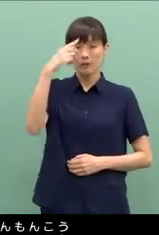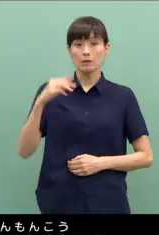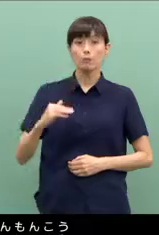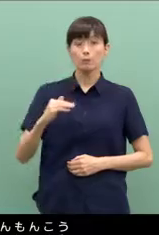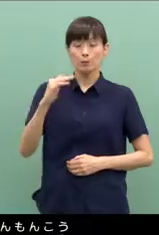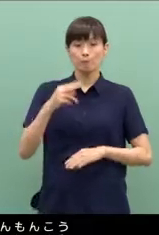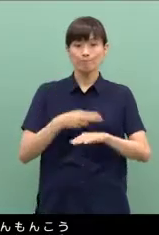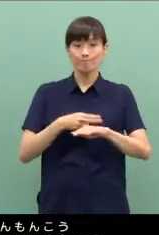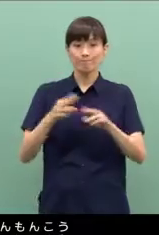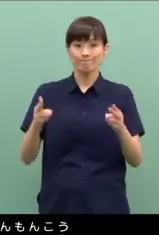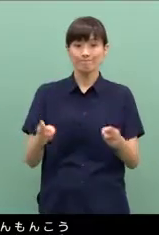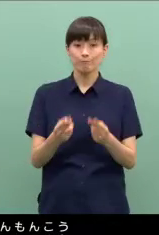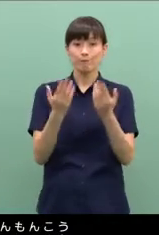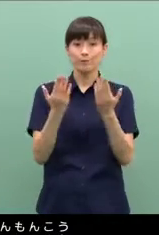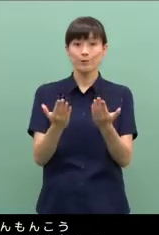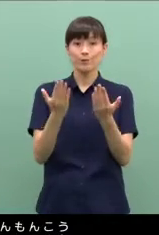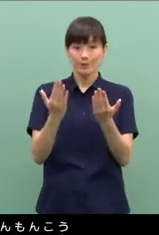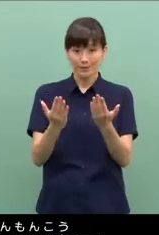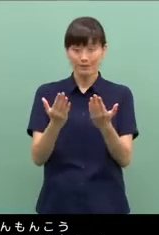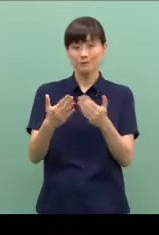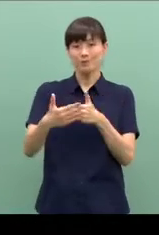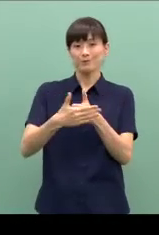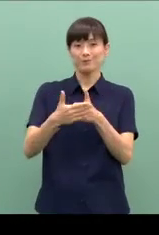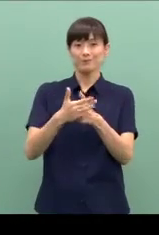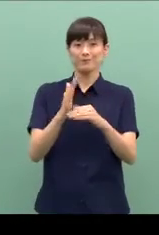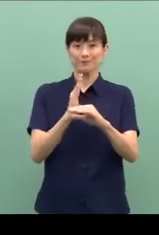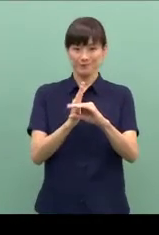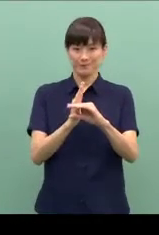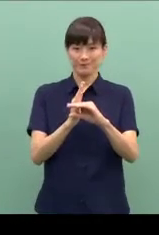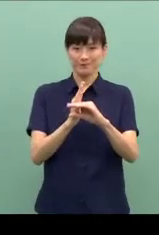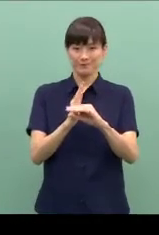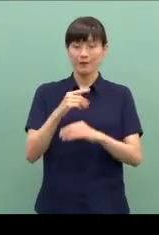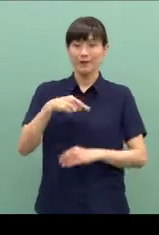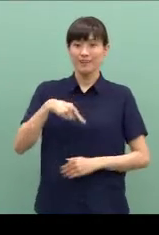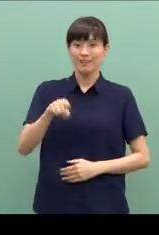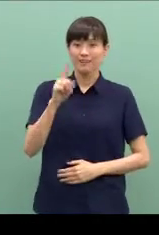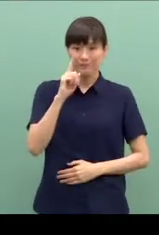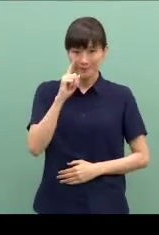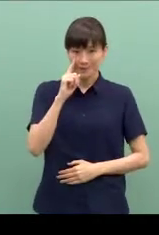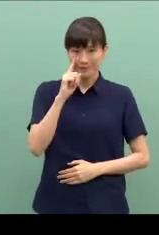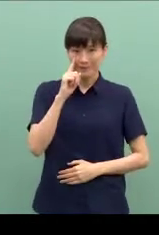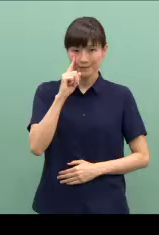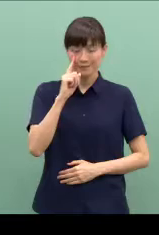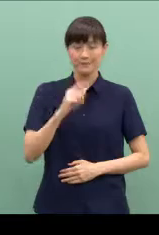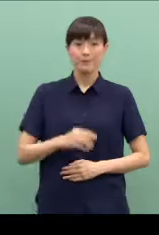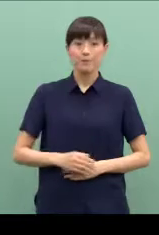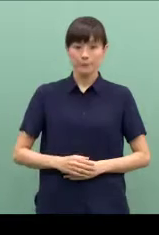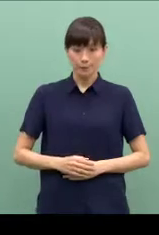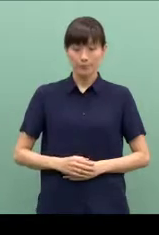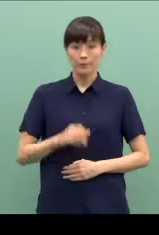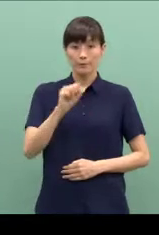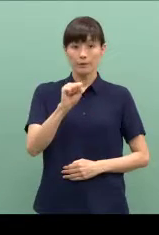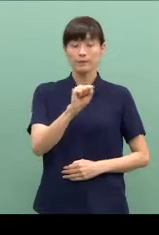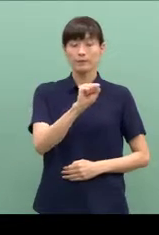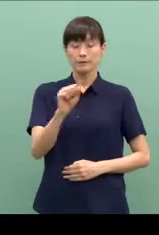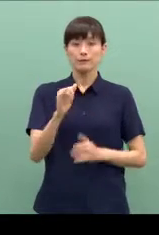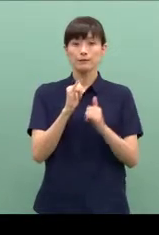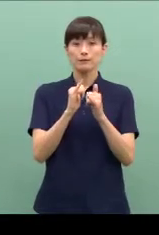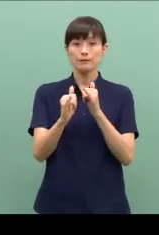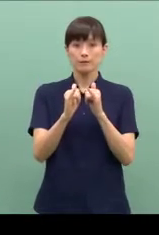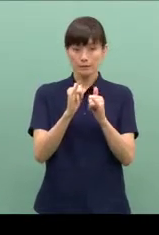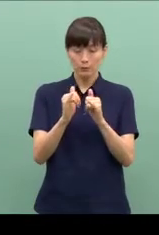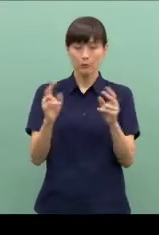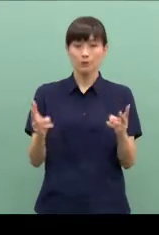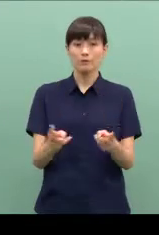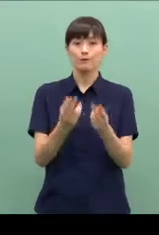技術専門校でも献血を行ってるんですよ。 それは行ってお話を聞いてみなくっちゃ。佐田町にある佐